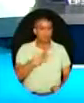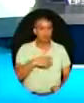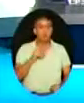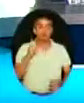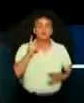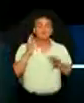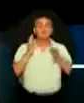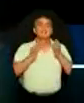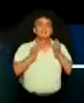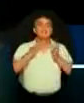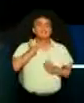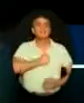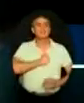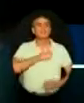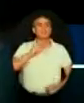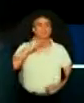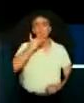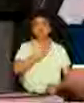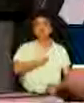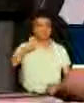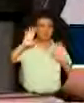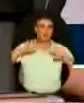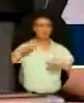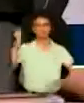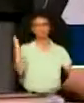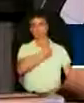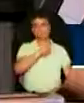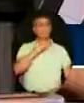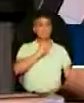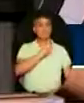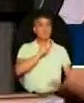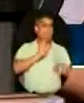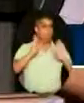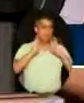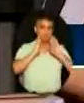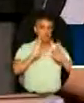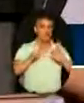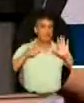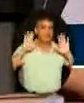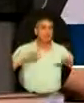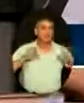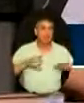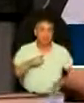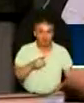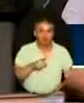דין מוחמד בסייף. וזה אומר שמי שכופר ולא מאמין